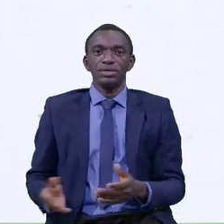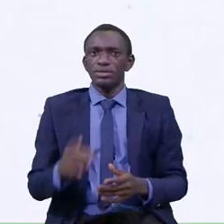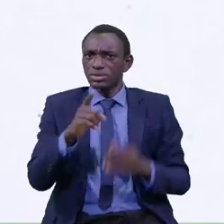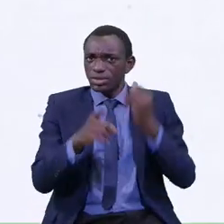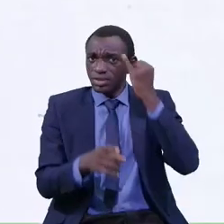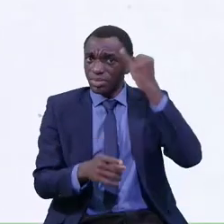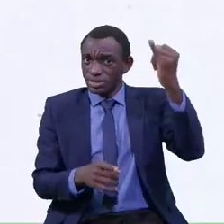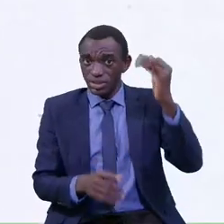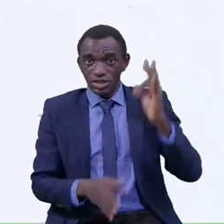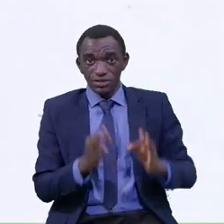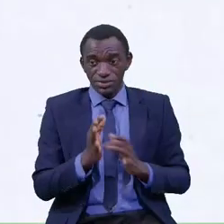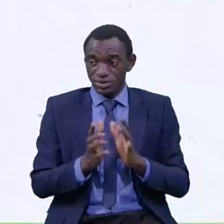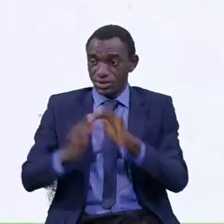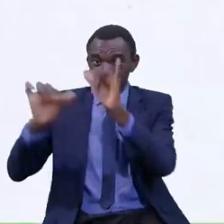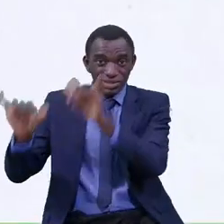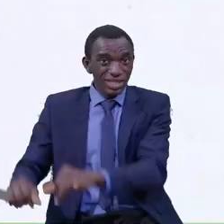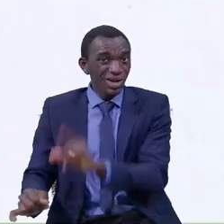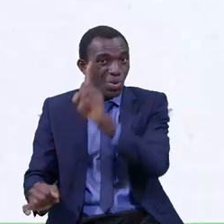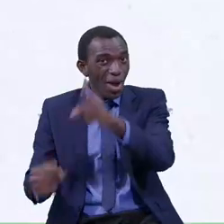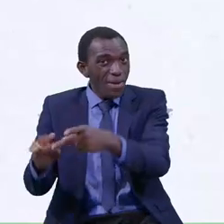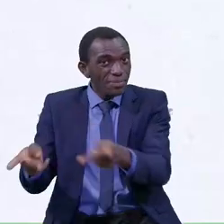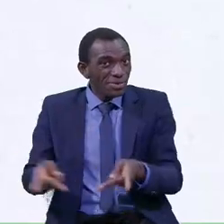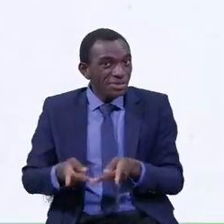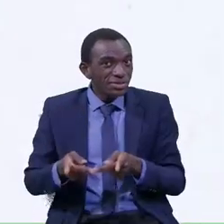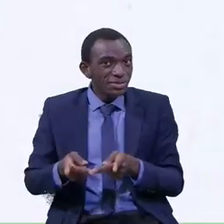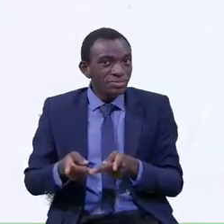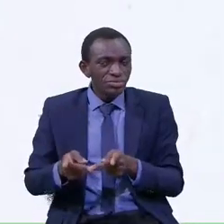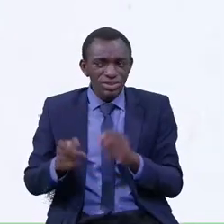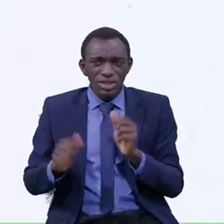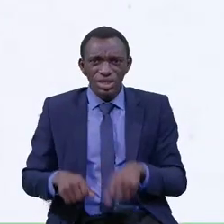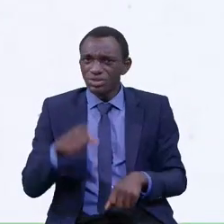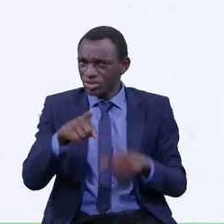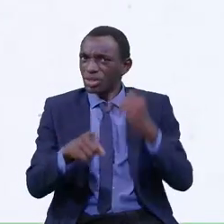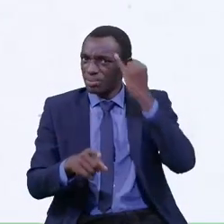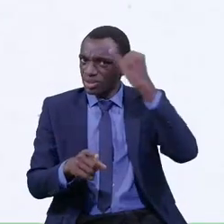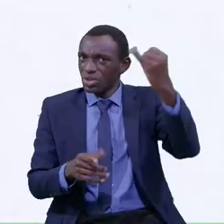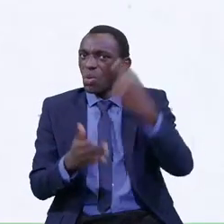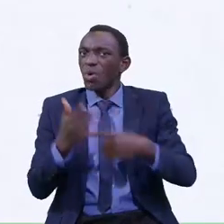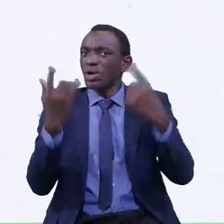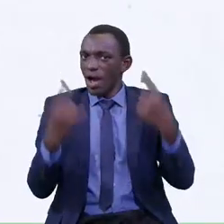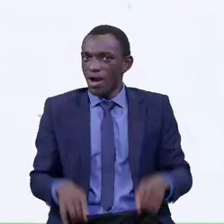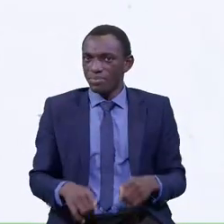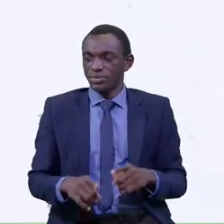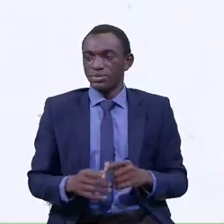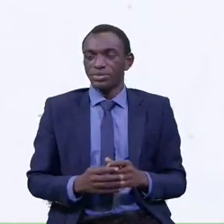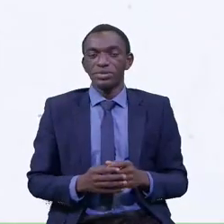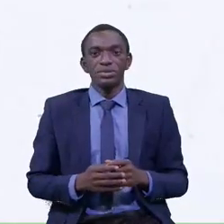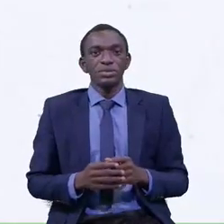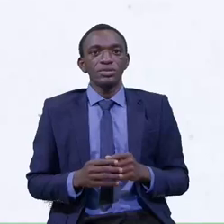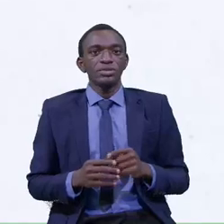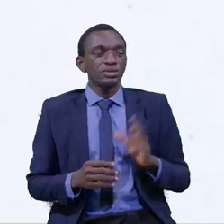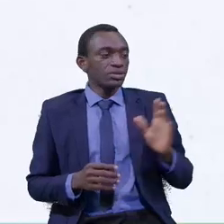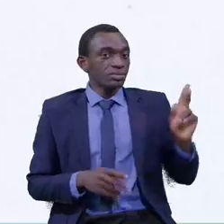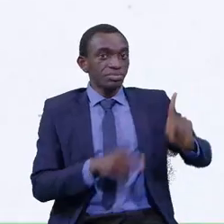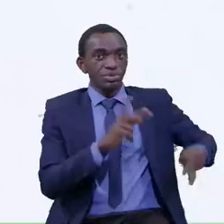dans cette localité-là seulement. Imaginez ce qui serait arrivé quand ils